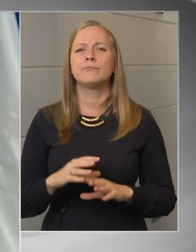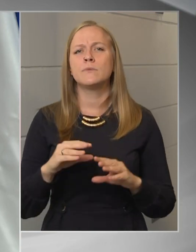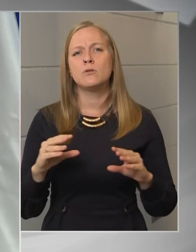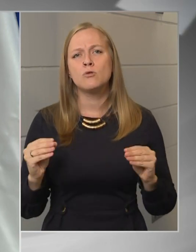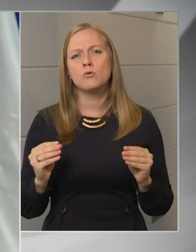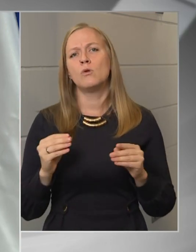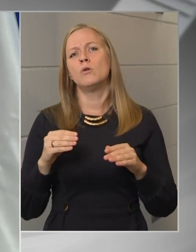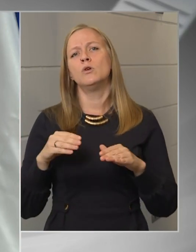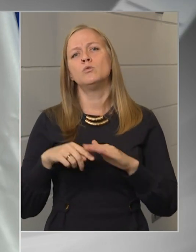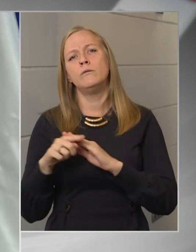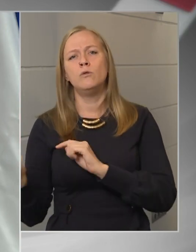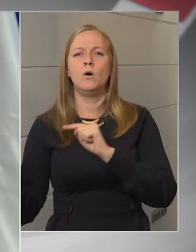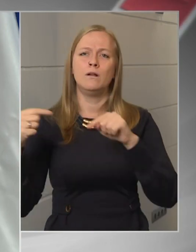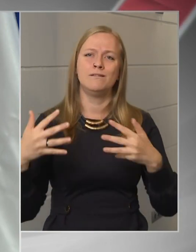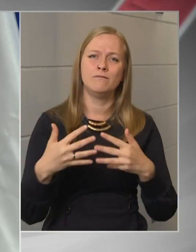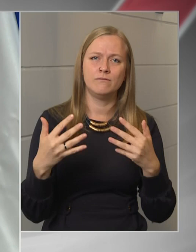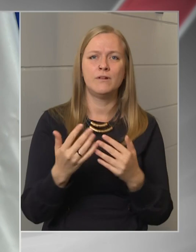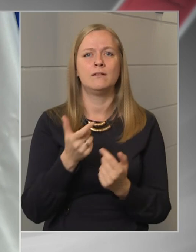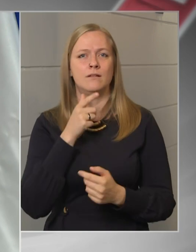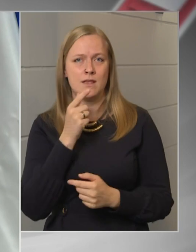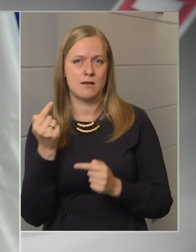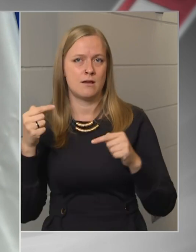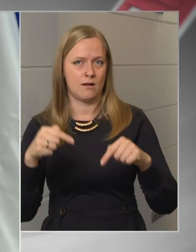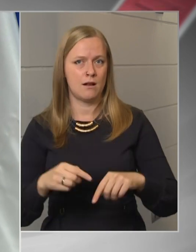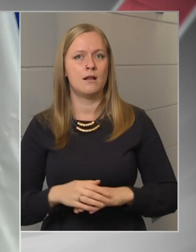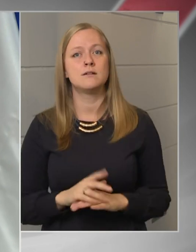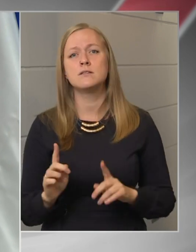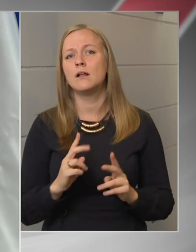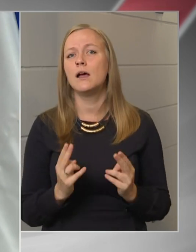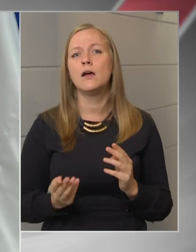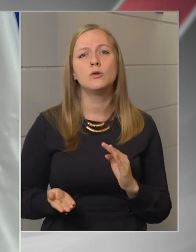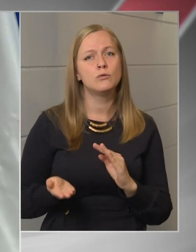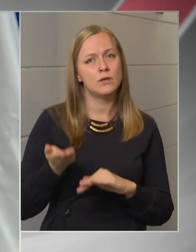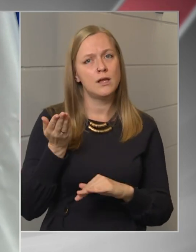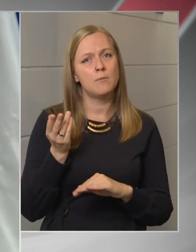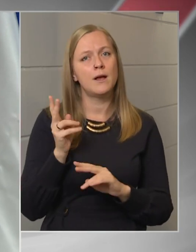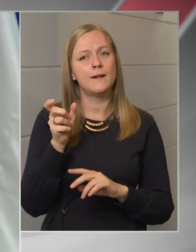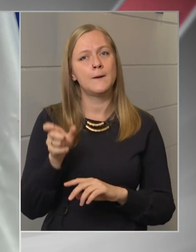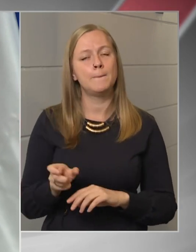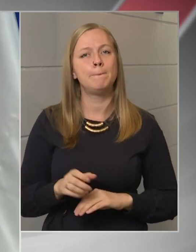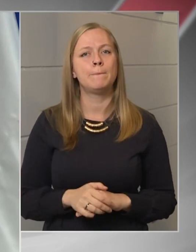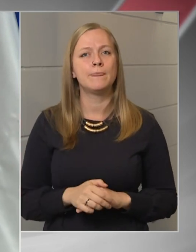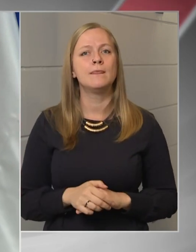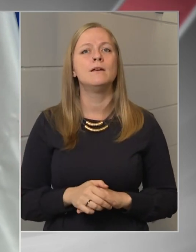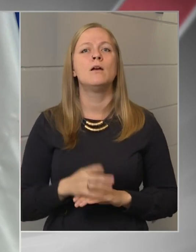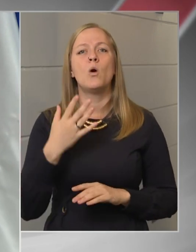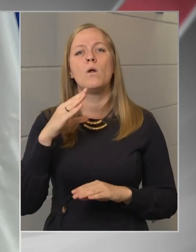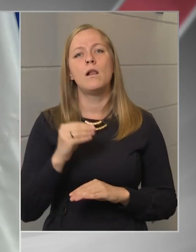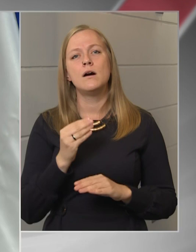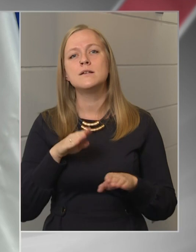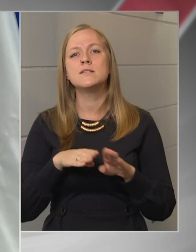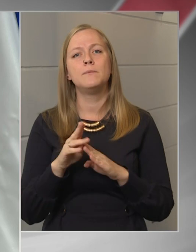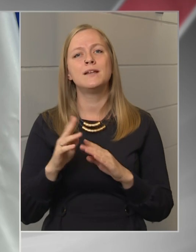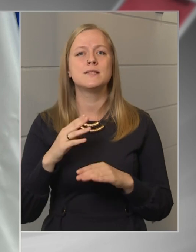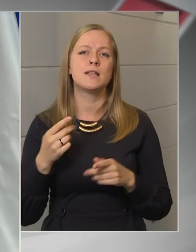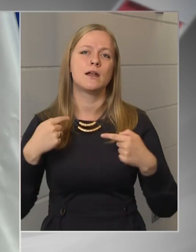Számtalan külföldi vendég lesz jelen, ahogy említettem, talán külön is kiemelendő az, hogy itt lesz az olasz miniszterelnök, azt,